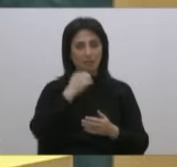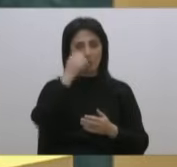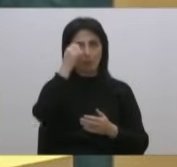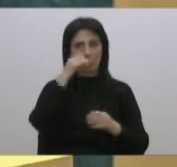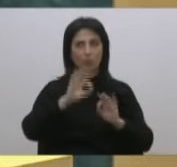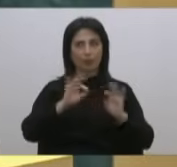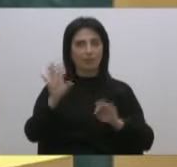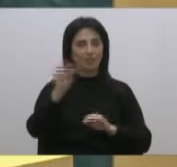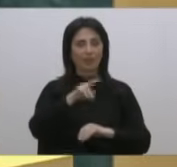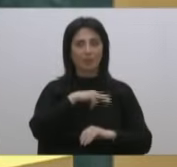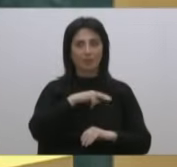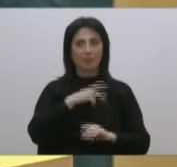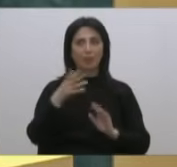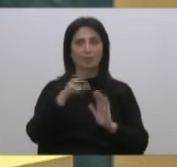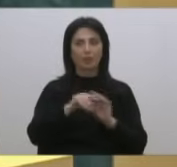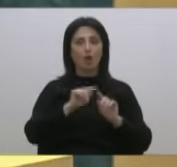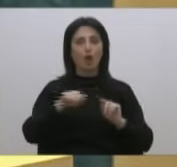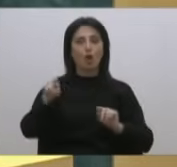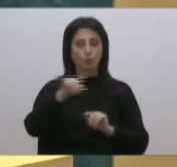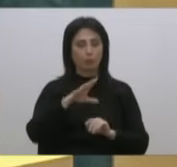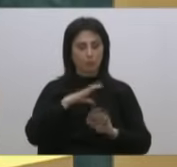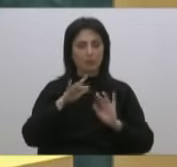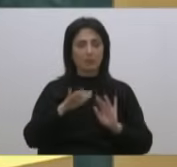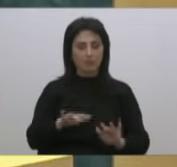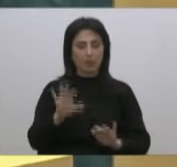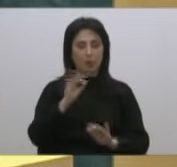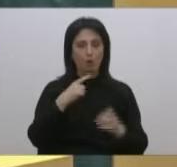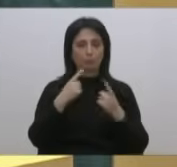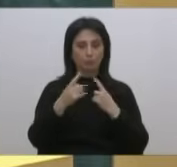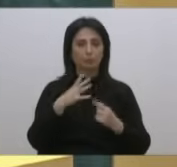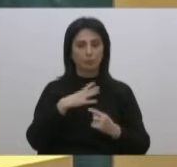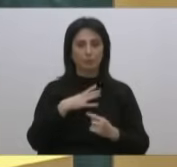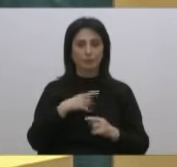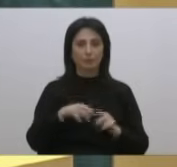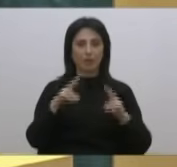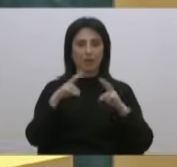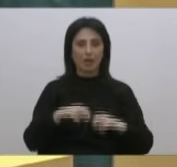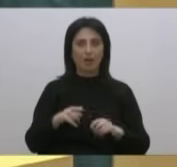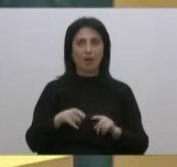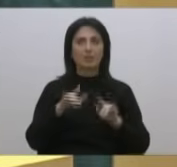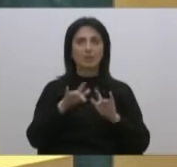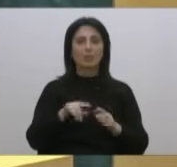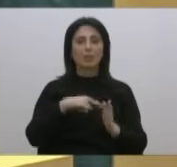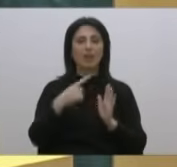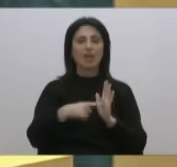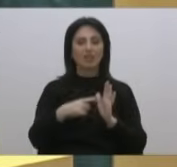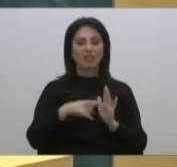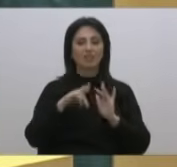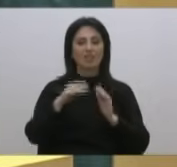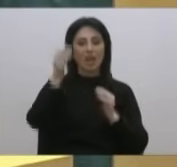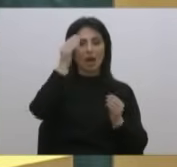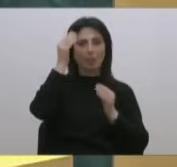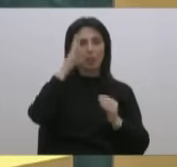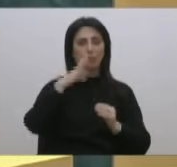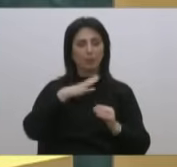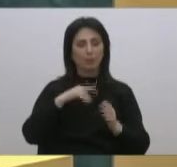ის გადაუხდი ყველა იმ დეპუტატს მათ შორის ოპოზიციონერ დეპუტატებს რომლებიც საქმიანად მიუდგნენ ამ განხილვას დასვეს საქმიანი კითხვები საქმიანად